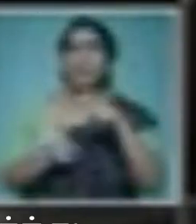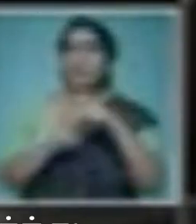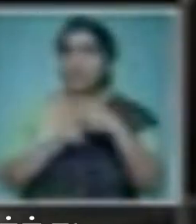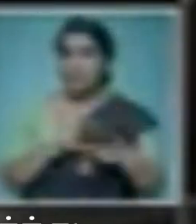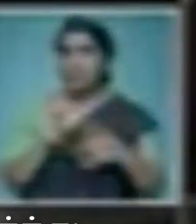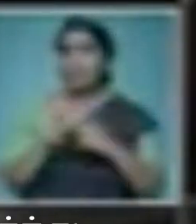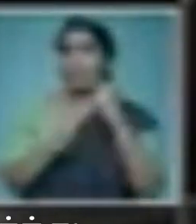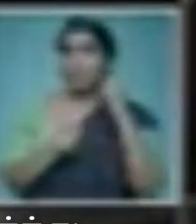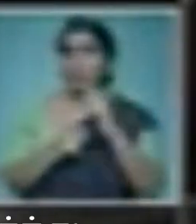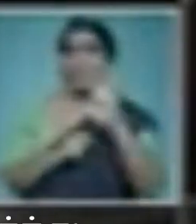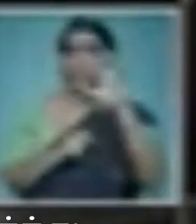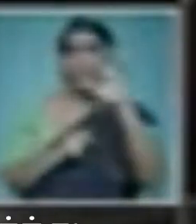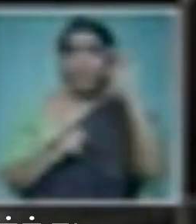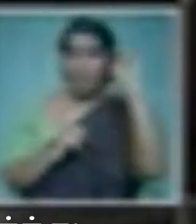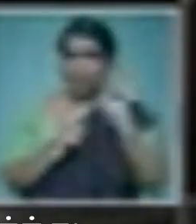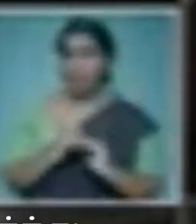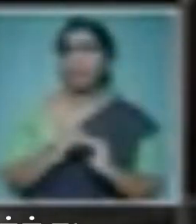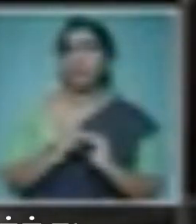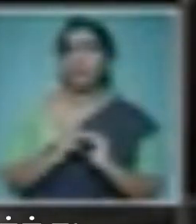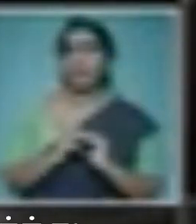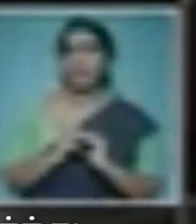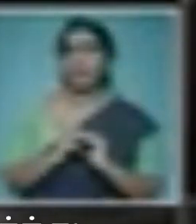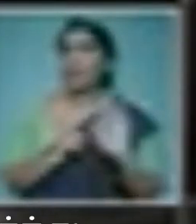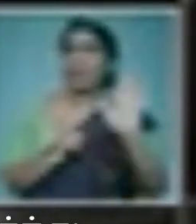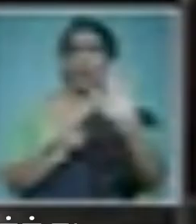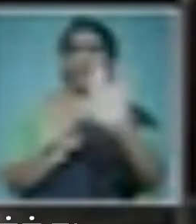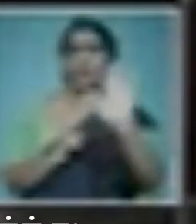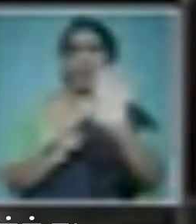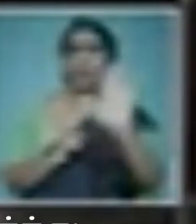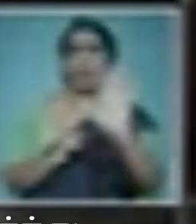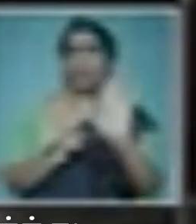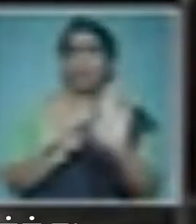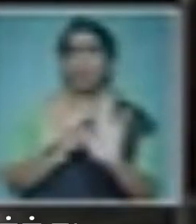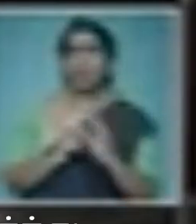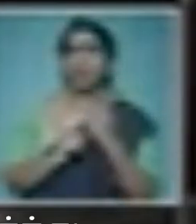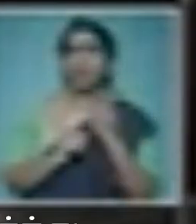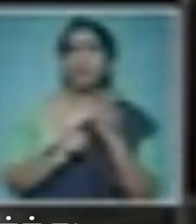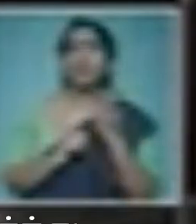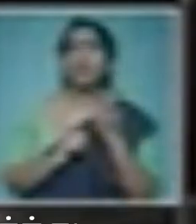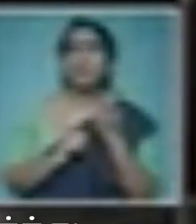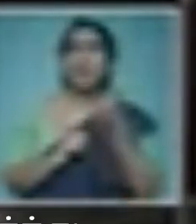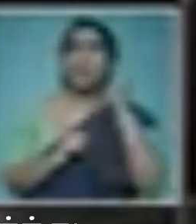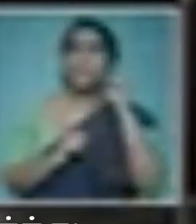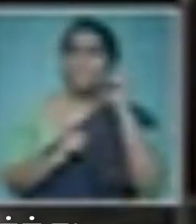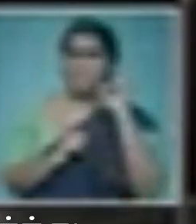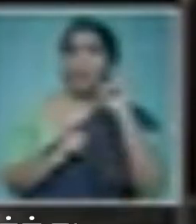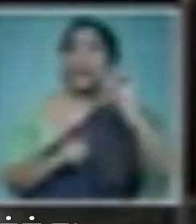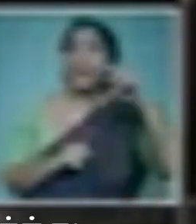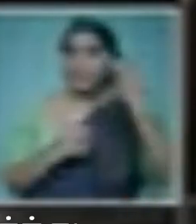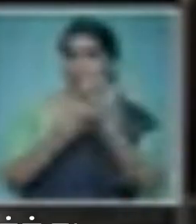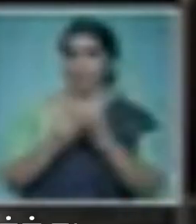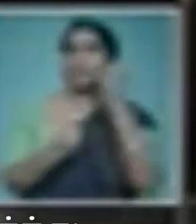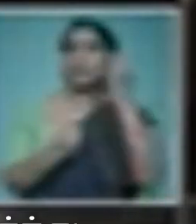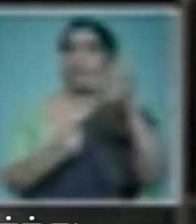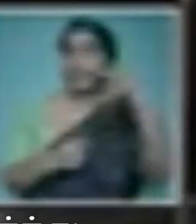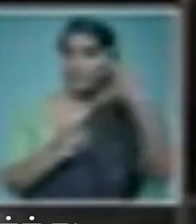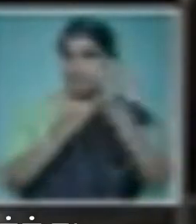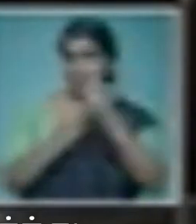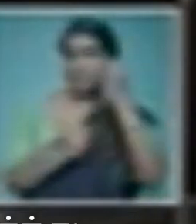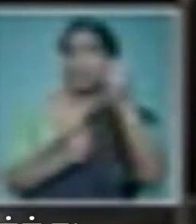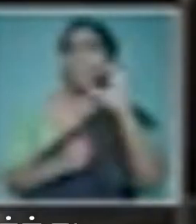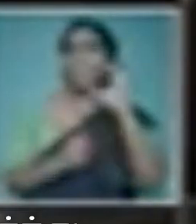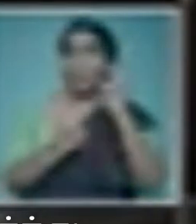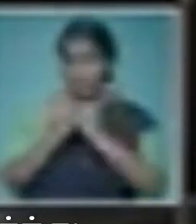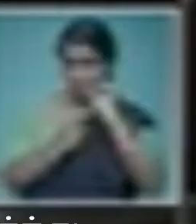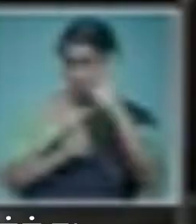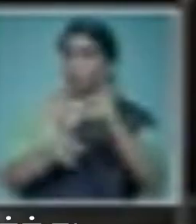දීමනාව 5000 අඩු කරලා තියනවා කියලා එහෙම නෑ මන්ත්‍රීතුමා සල්ලි සල්ලි පරක්කු වීමක් තියනවා හෙට සල්ලි දෙනවා හෙට සල්ලි දෙනවා 5000 ඒ ගාන